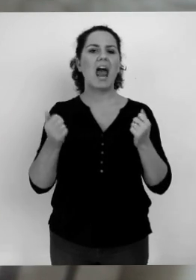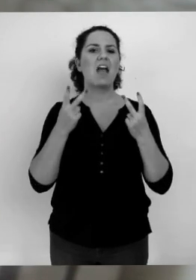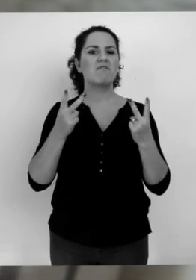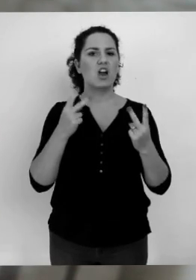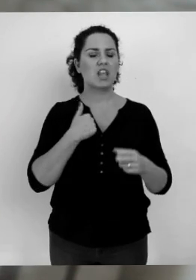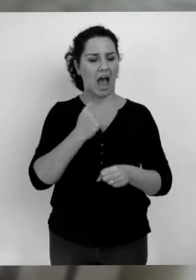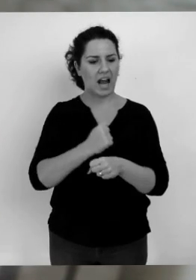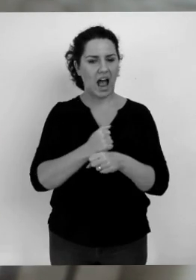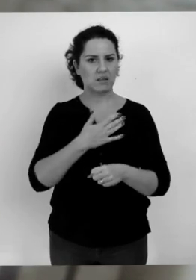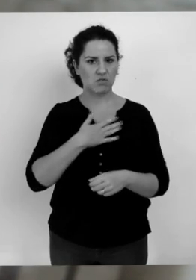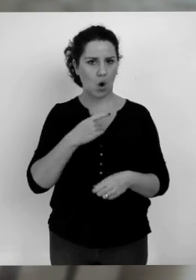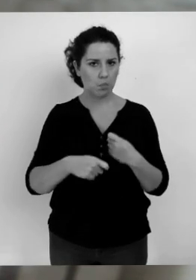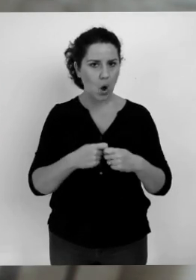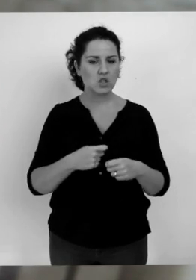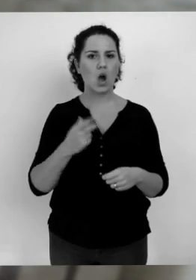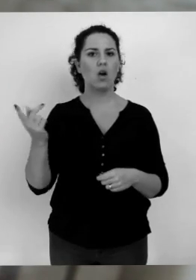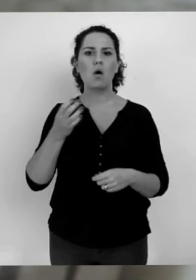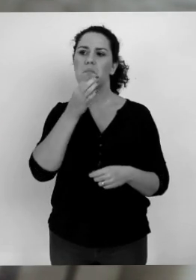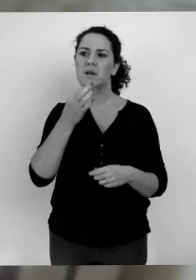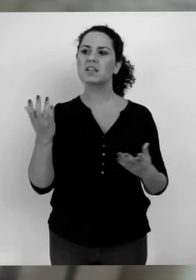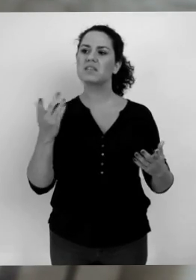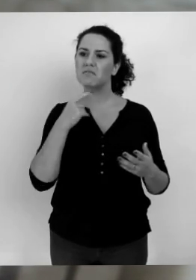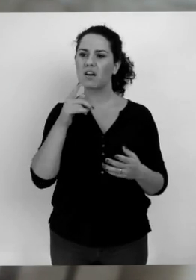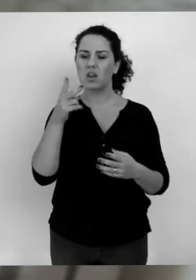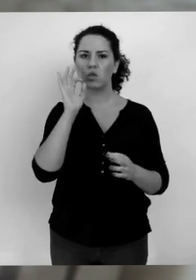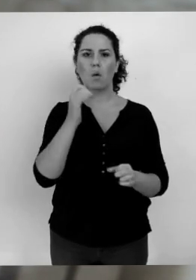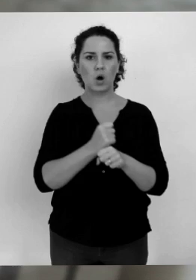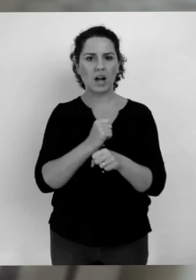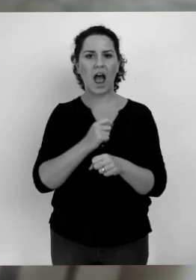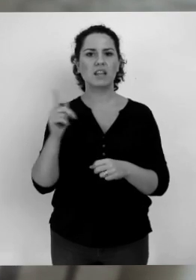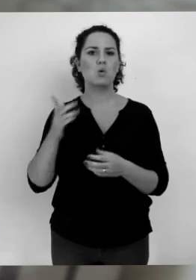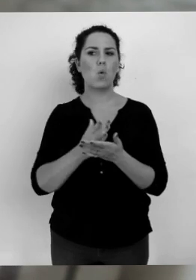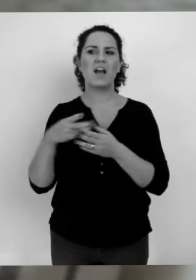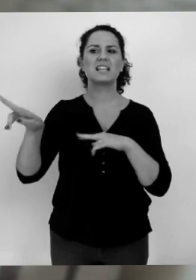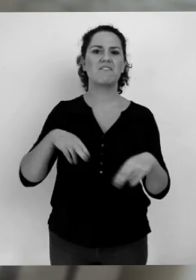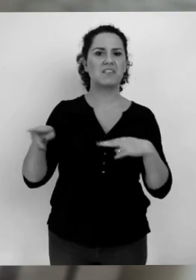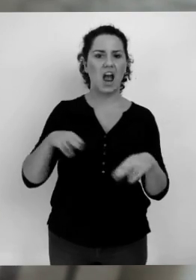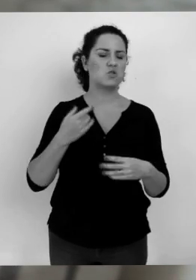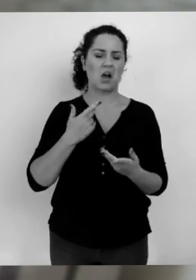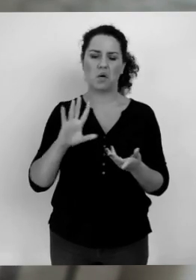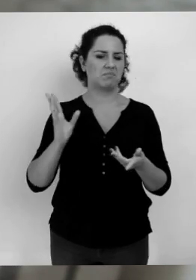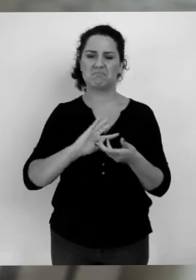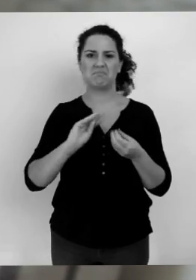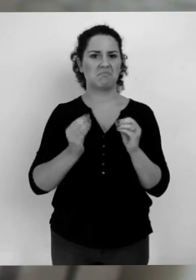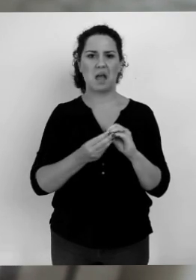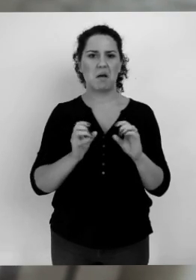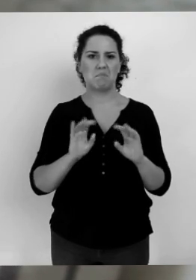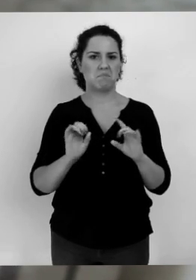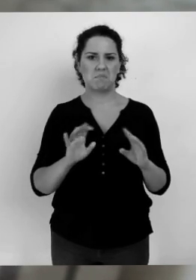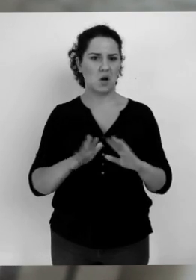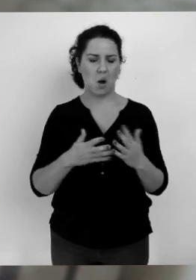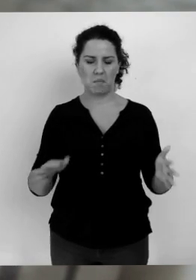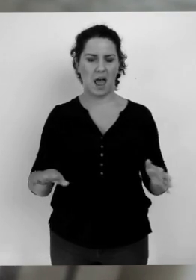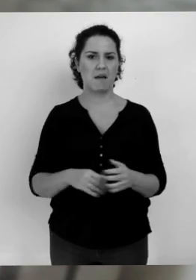da radim svoj posao. Vidjet ću kako ja dobro radim i uvijek ću mi se vraćati, tako da nema nikakve problem s